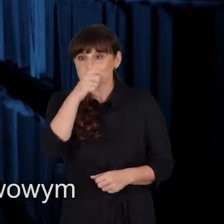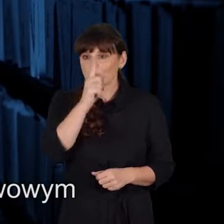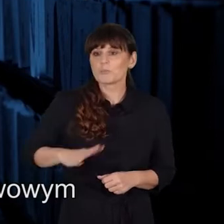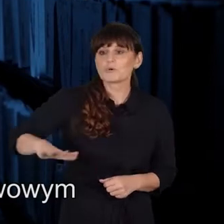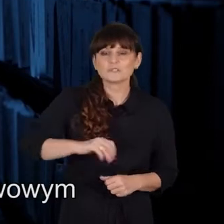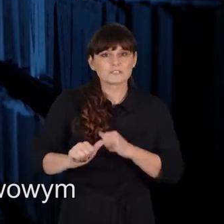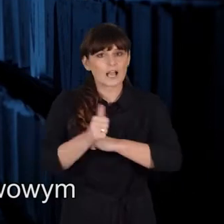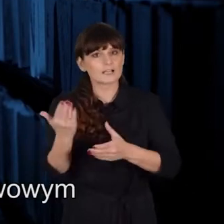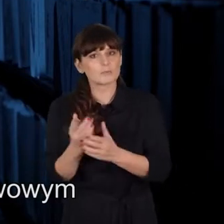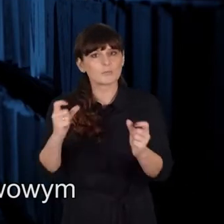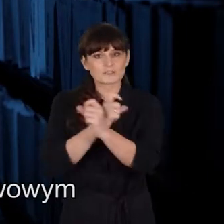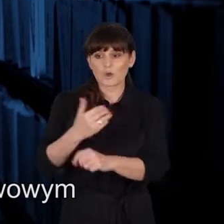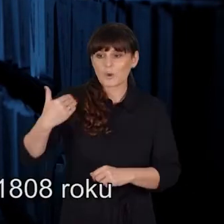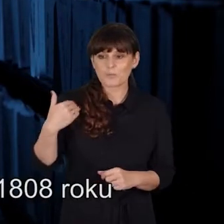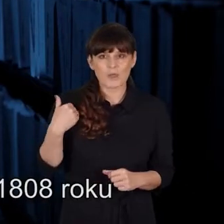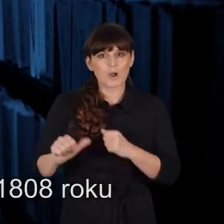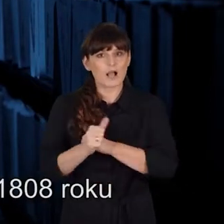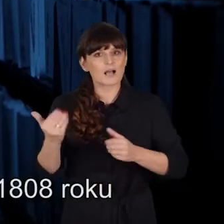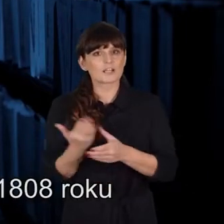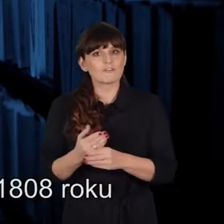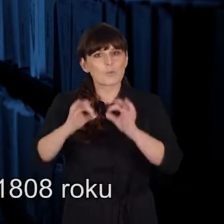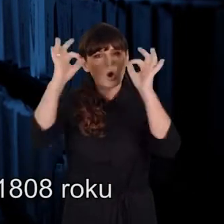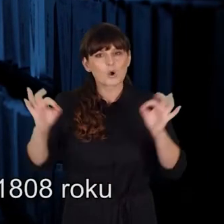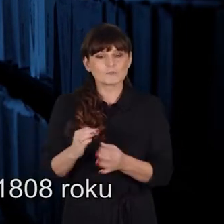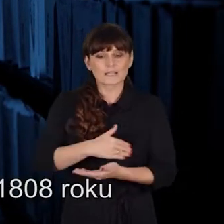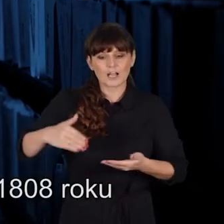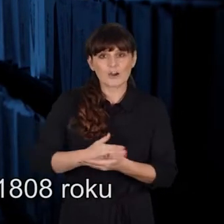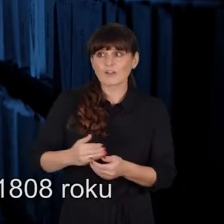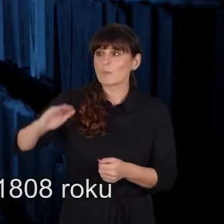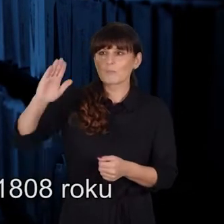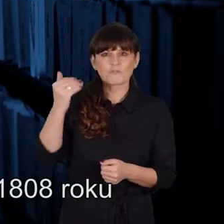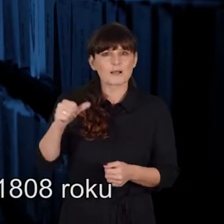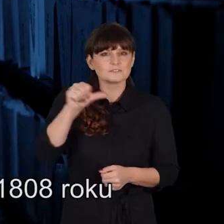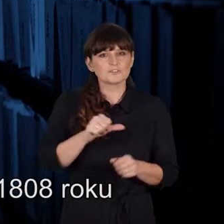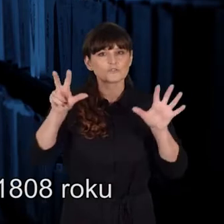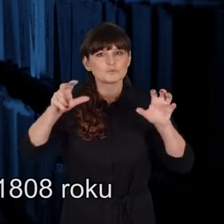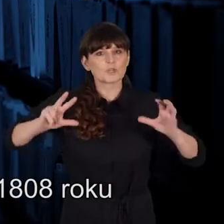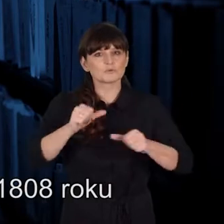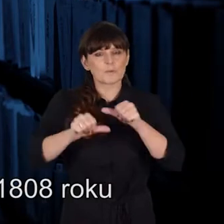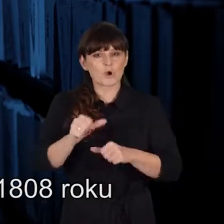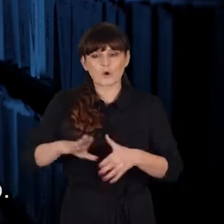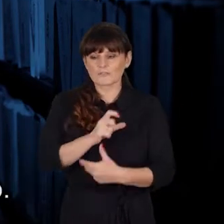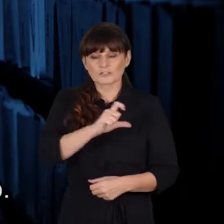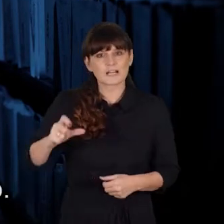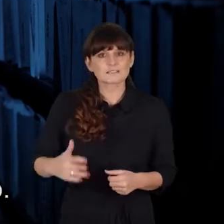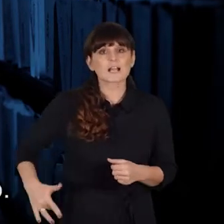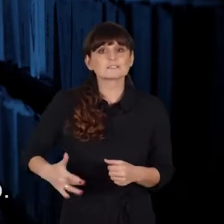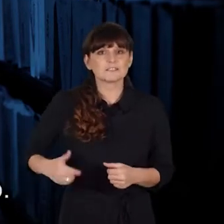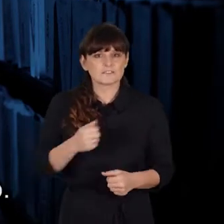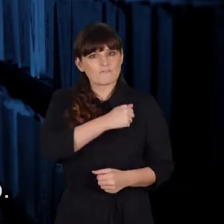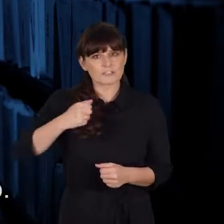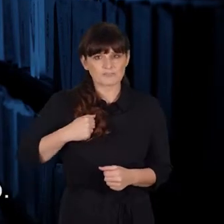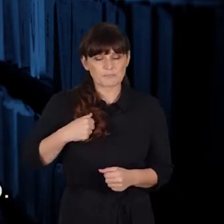Najstarszym publicznym archiwum państwowym było Archiwum Ogólne Krajowe, powołane w 1808 roku w czasach